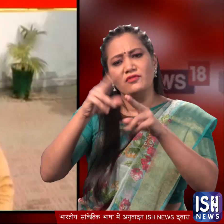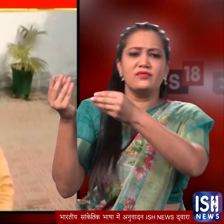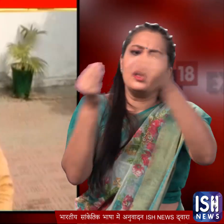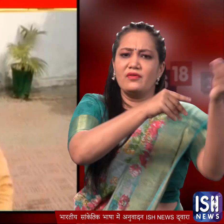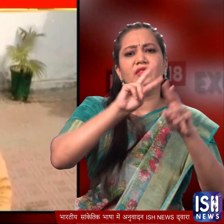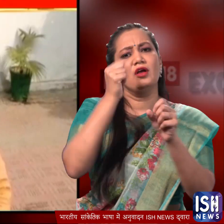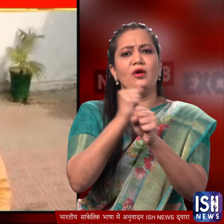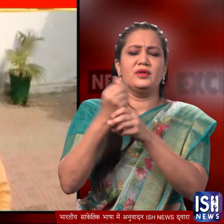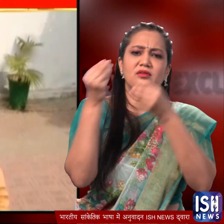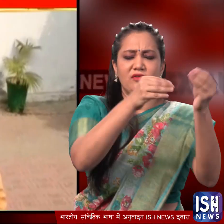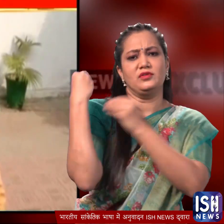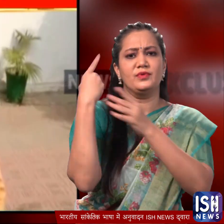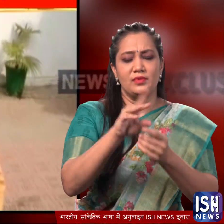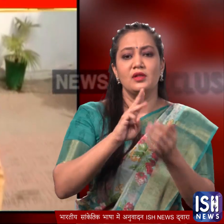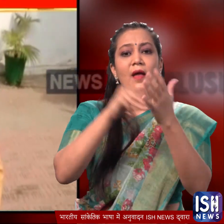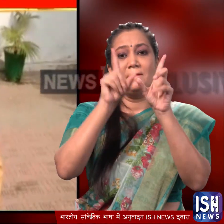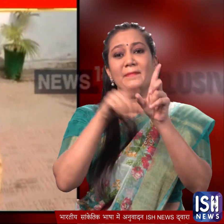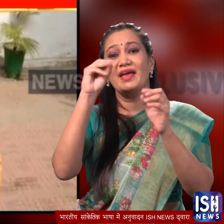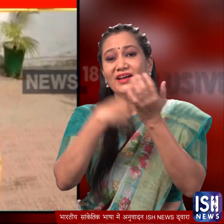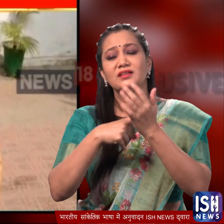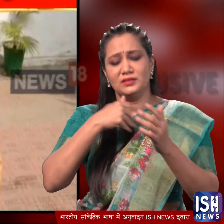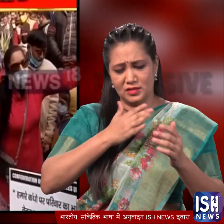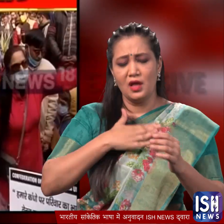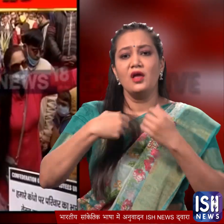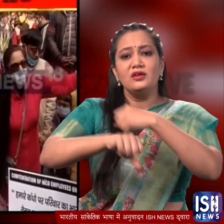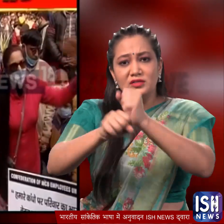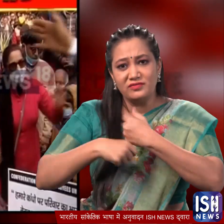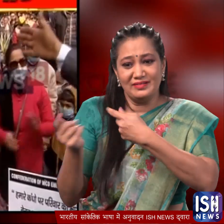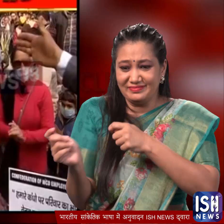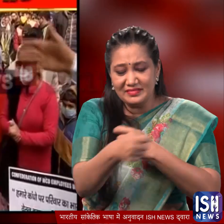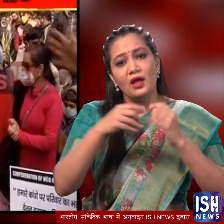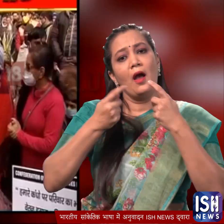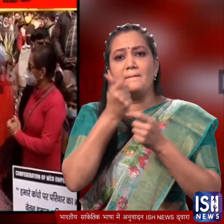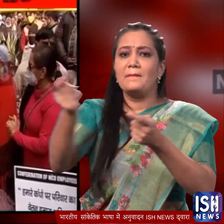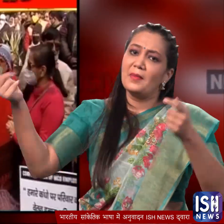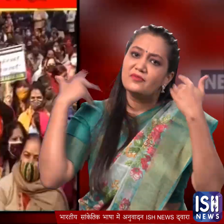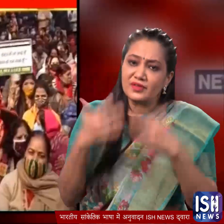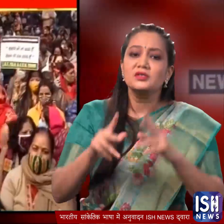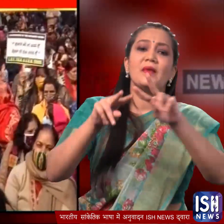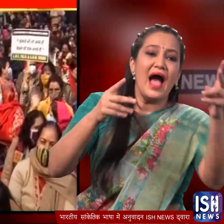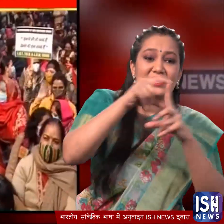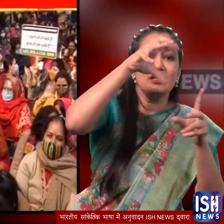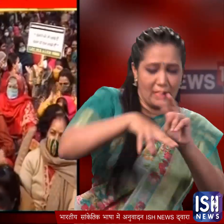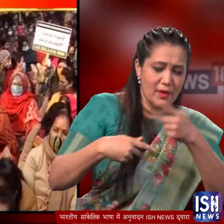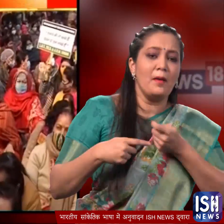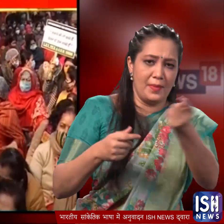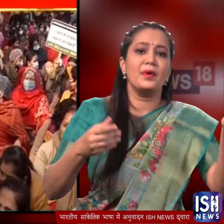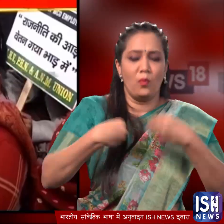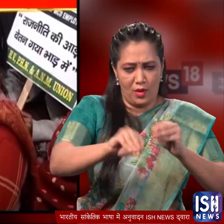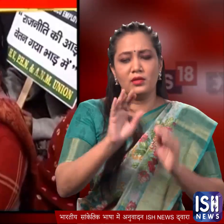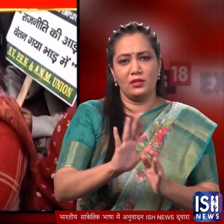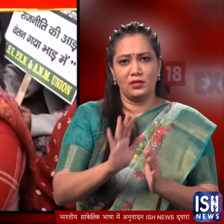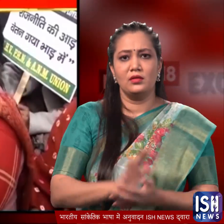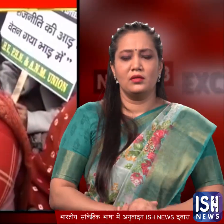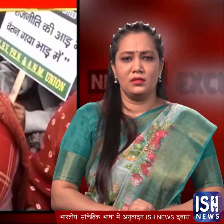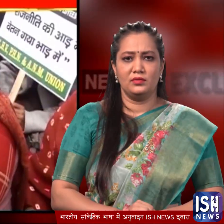इस हंगामे के बीच उत्तरी दिल्ली नगर निगम के मेयर सामने आए। उन्होंने दावा किया कि सफाई कर्मचारियों को वेतन दिया जा चुका है और दूसरे विभागों के कर्मचारियों की परेशानी